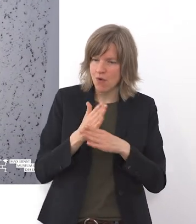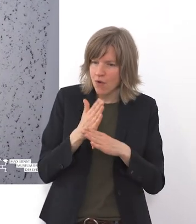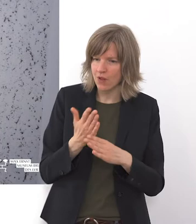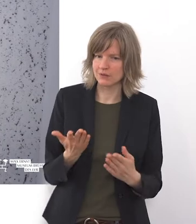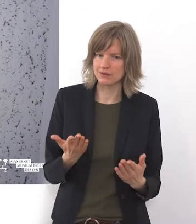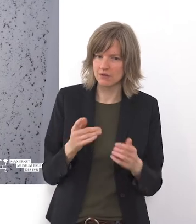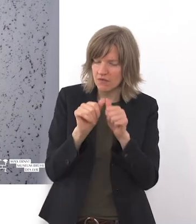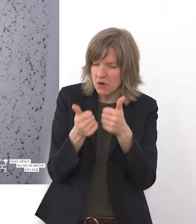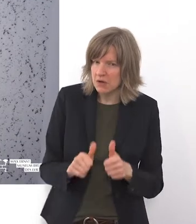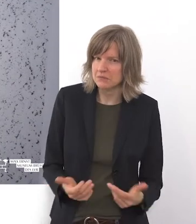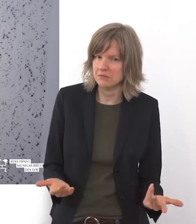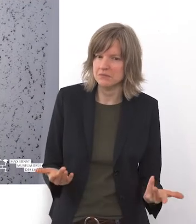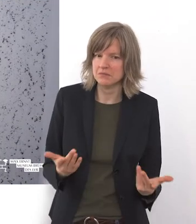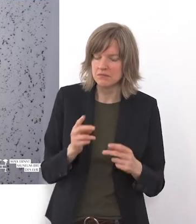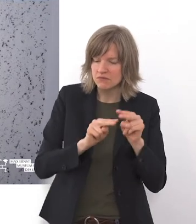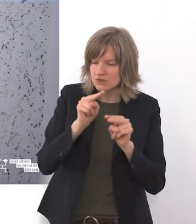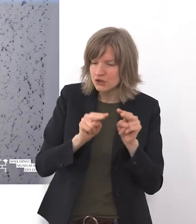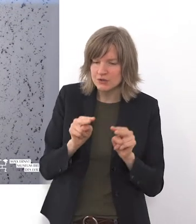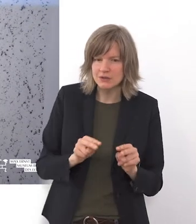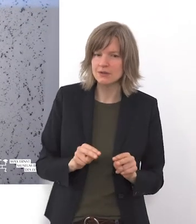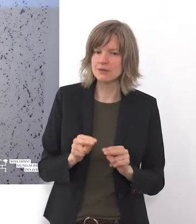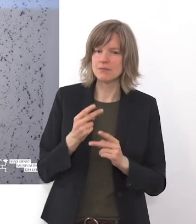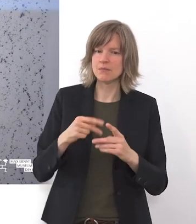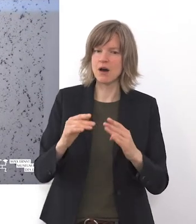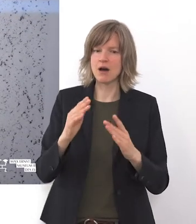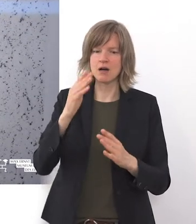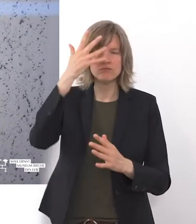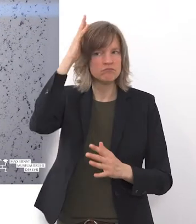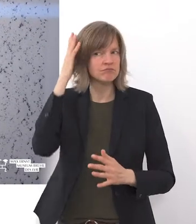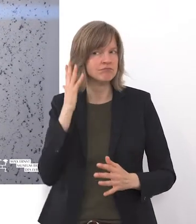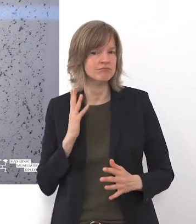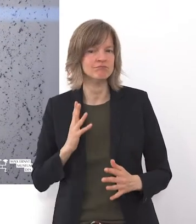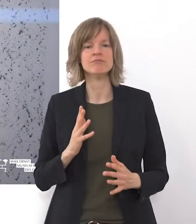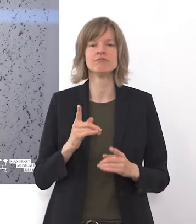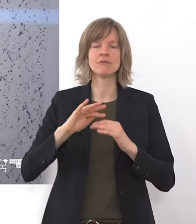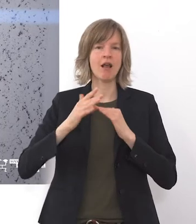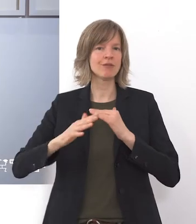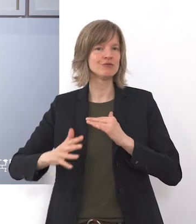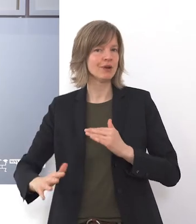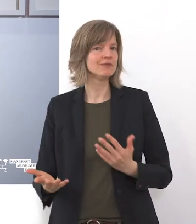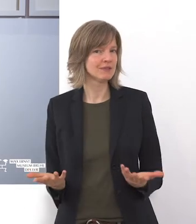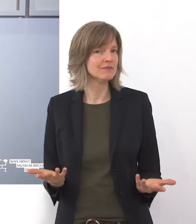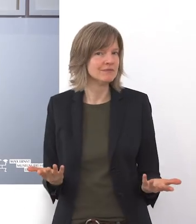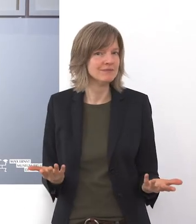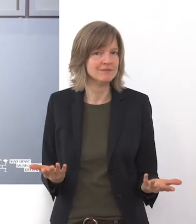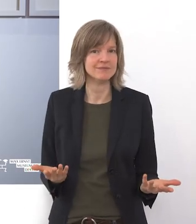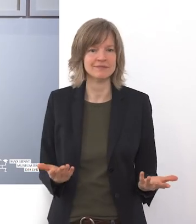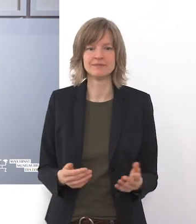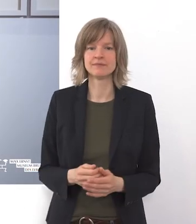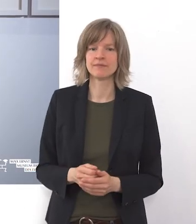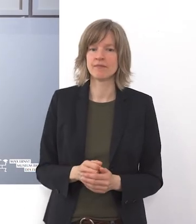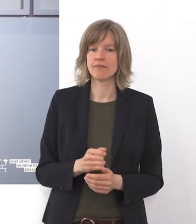tauchen quasi ein in die Landschaft des Haares, in die Landschaft des Holzes. Und ich finde immer den Schatten in der